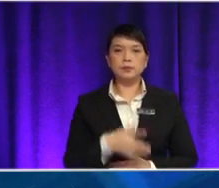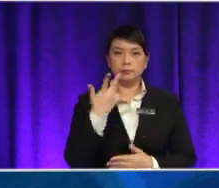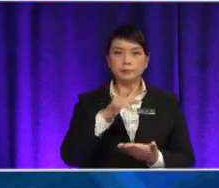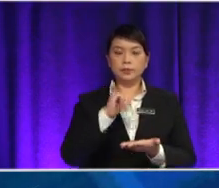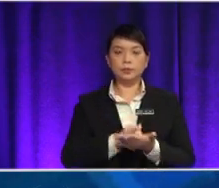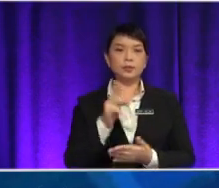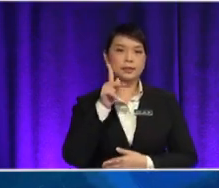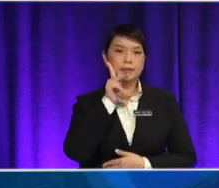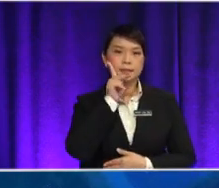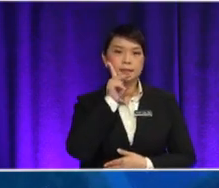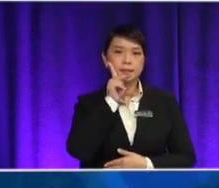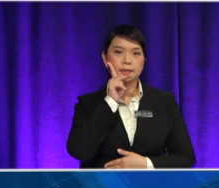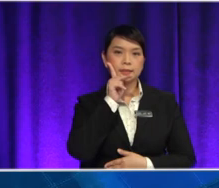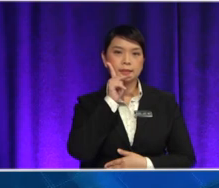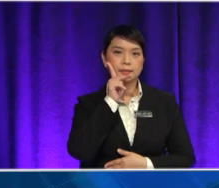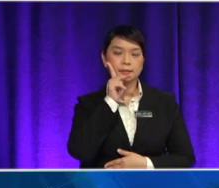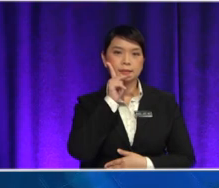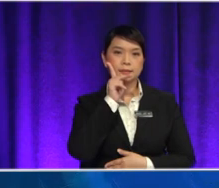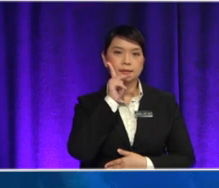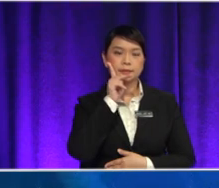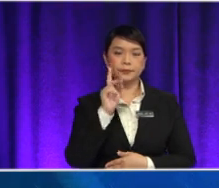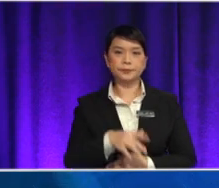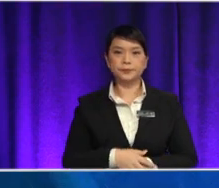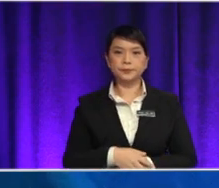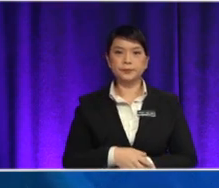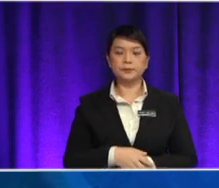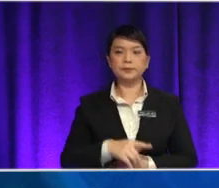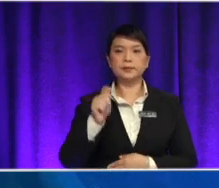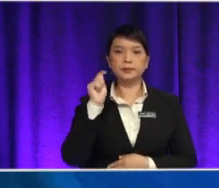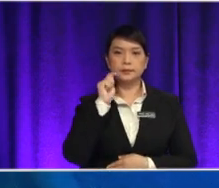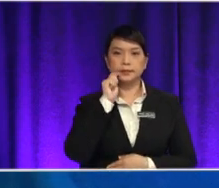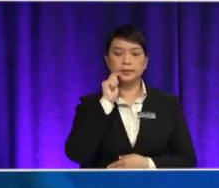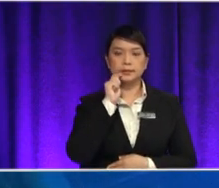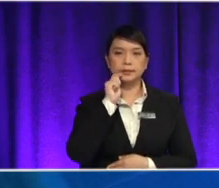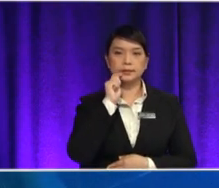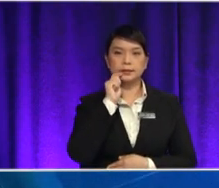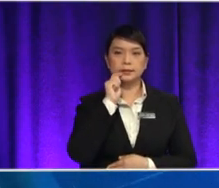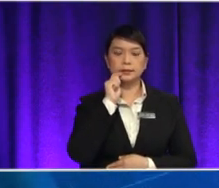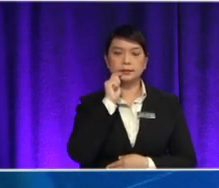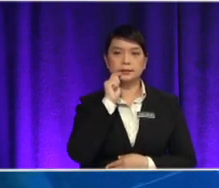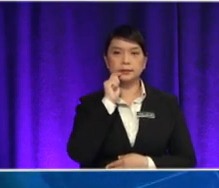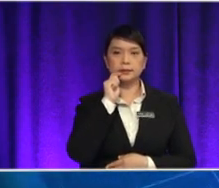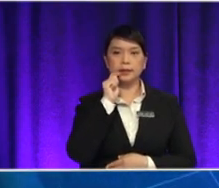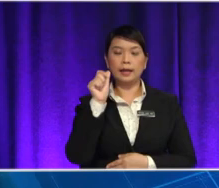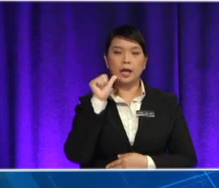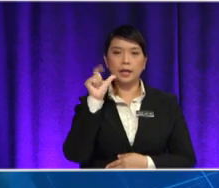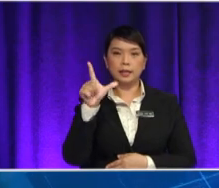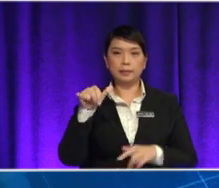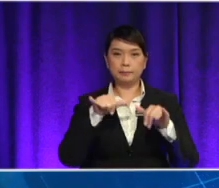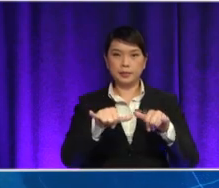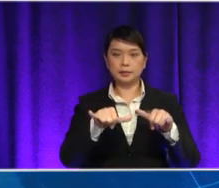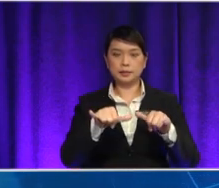boleh belakangkan sedikit? Ketanya okey, okay, kita Tanjing. Nak nampak semua. Okay. Tanjing juga. Okey. Alia masih tekun menjawab.